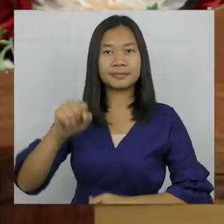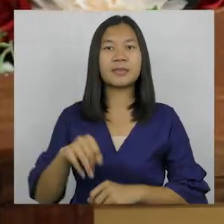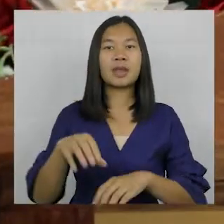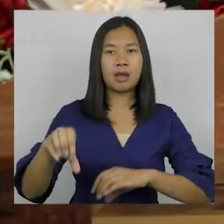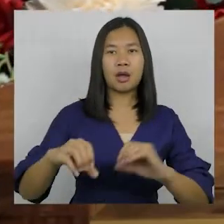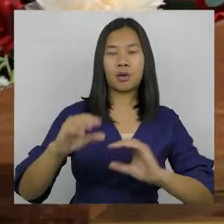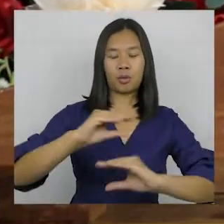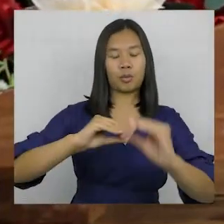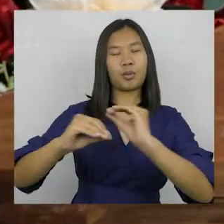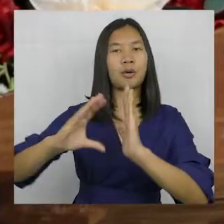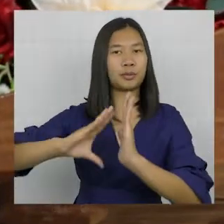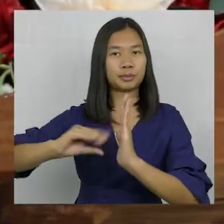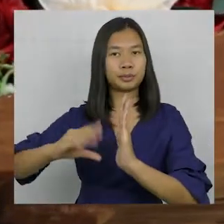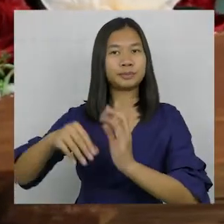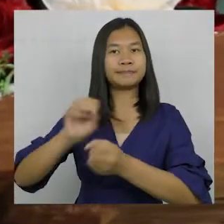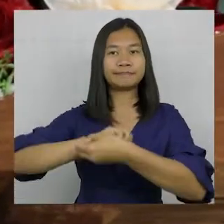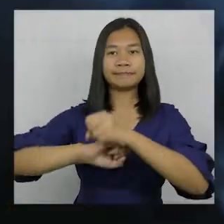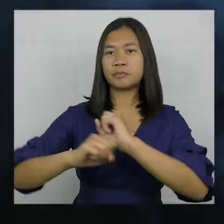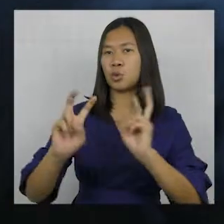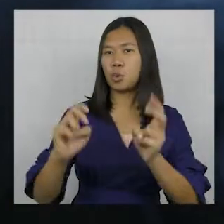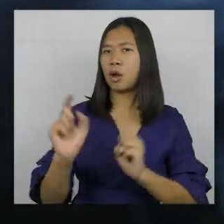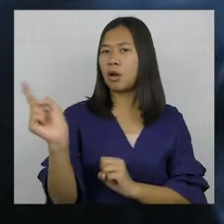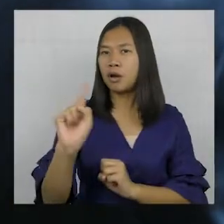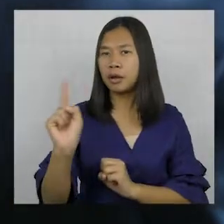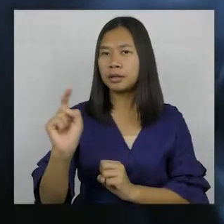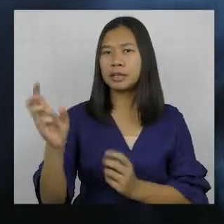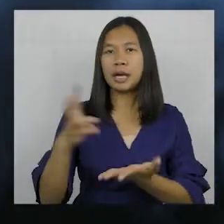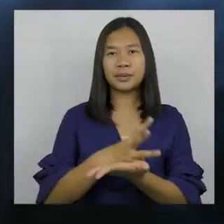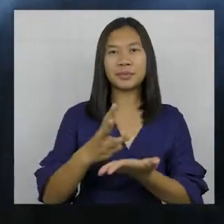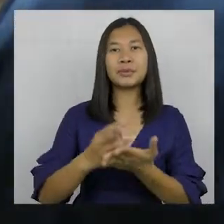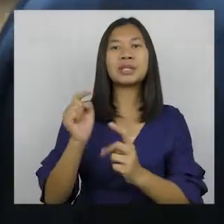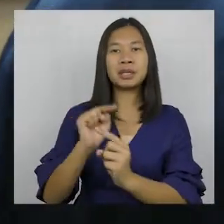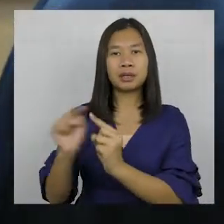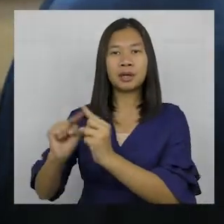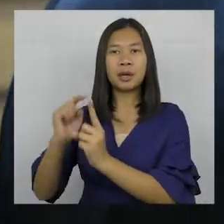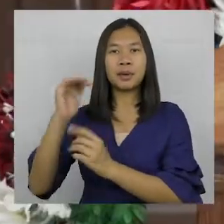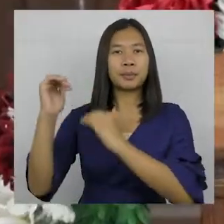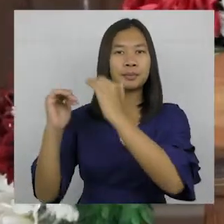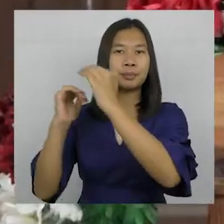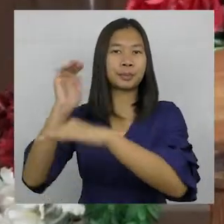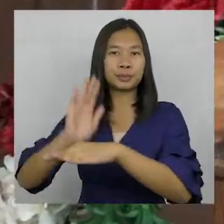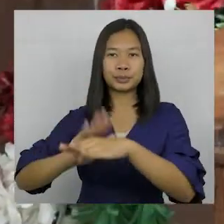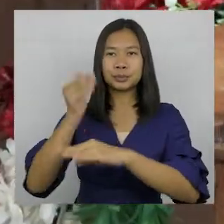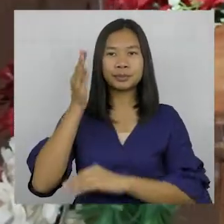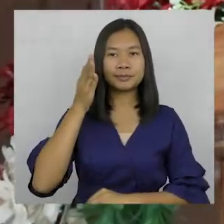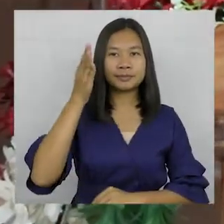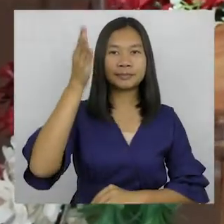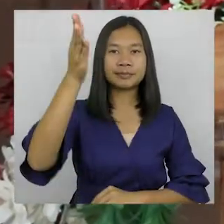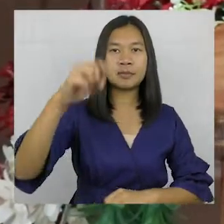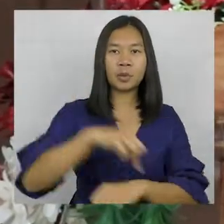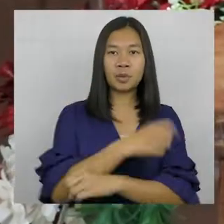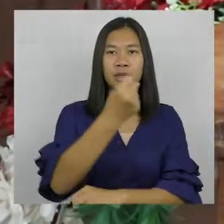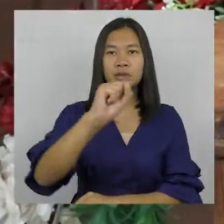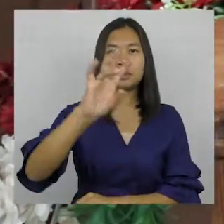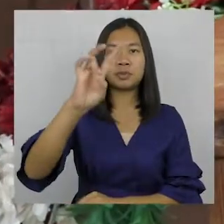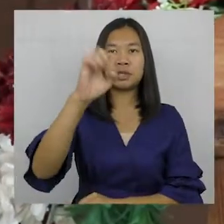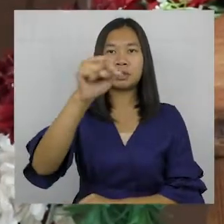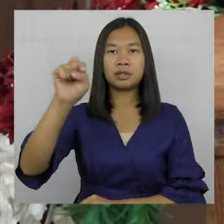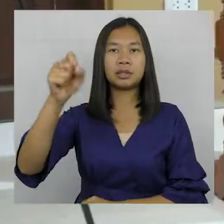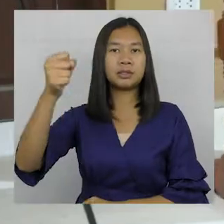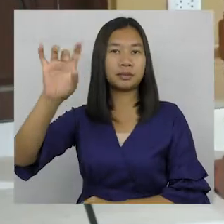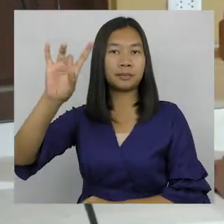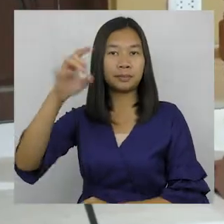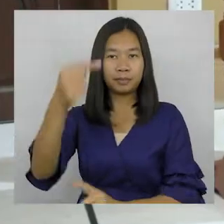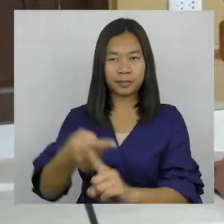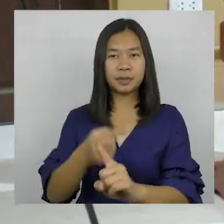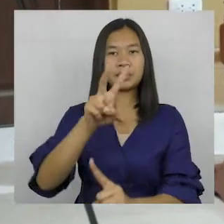ลนครจัดโครงการอบรมเชิงปฏิบัติการเรื่องหมวดวิชาศึกษาทั่วไปเพื่อพัฒนาทักษะแห่งอนาคตในวันที่